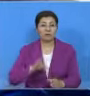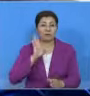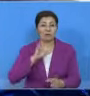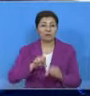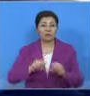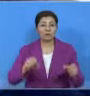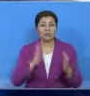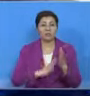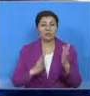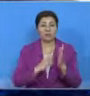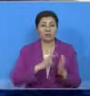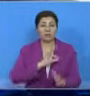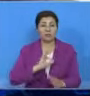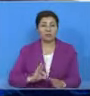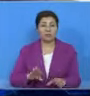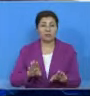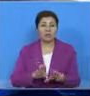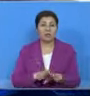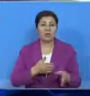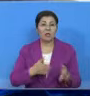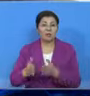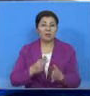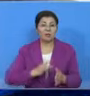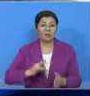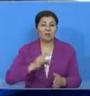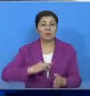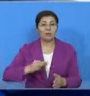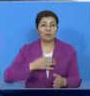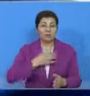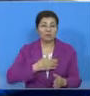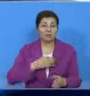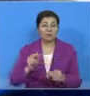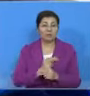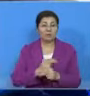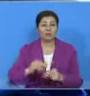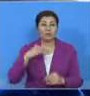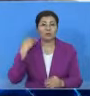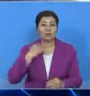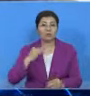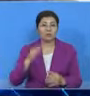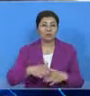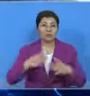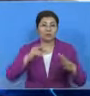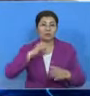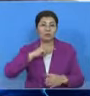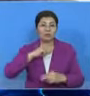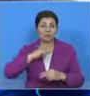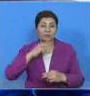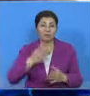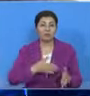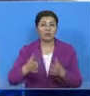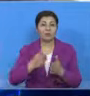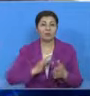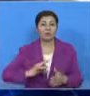водоснабжением 99%. Не только дороги республиканского и областного значения ремонтируются в Актюбинской области. Большое внимание уделено даже дорогам